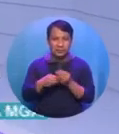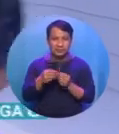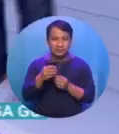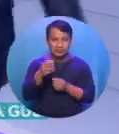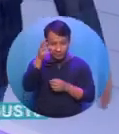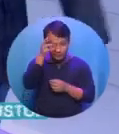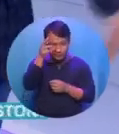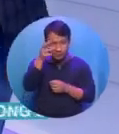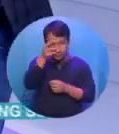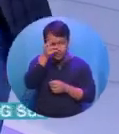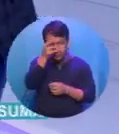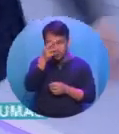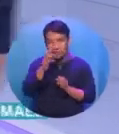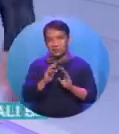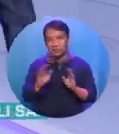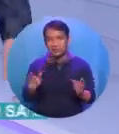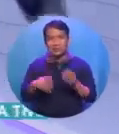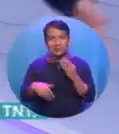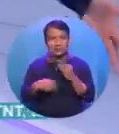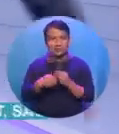matapos papatay-patay pa para kayong